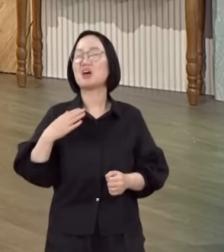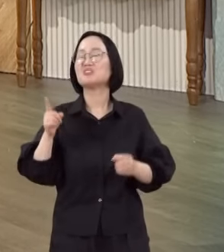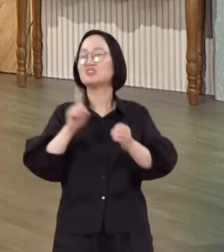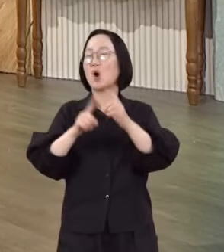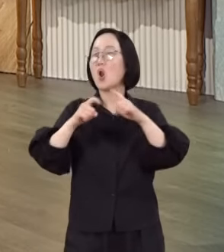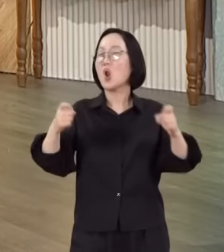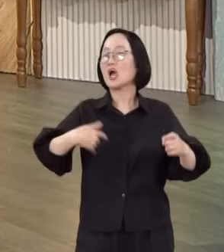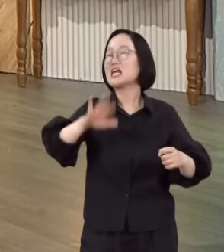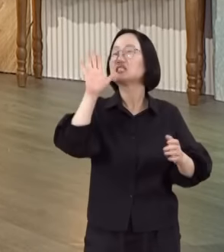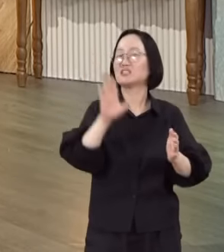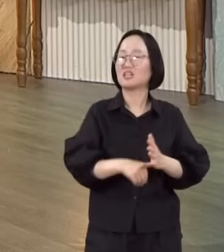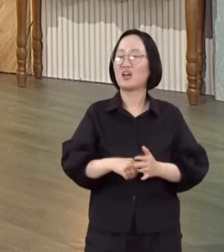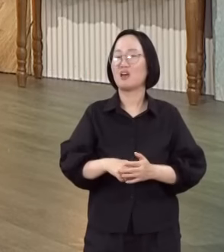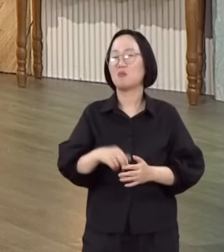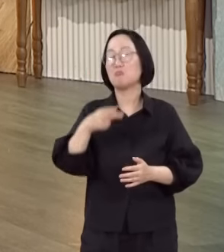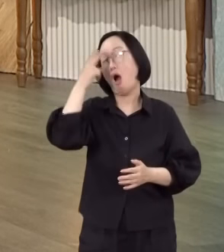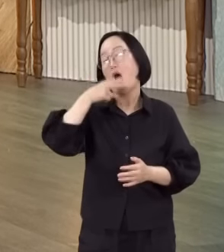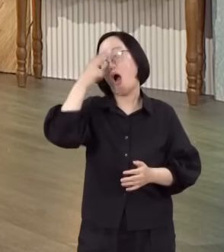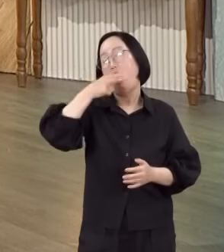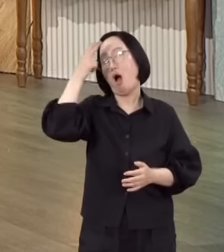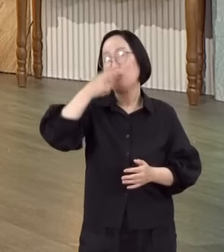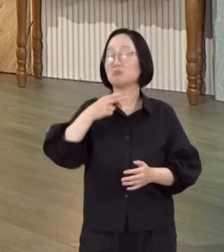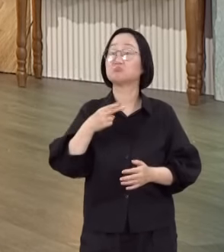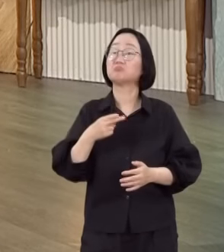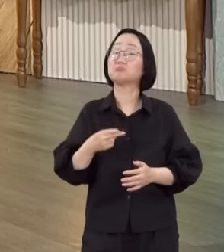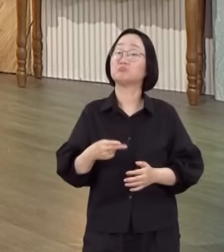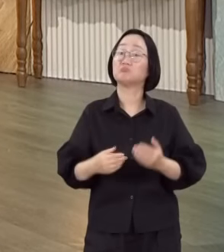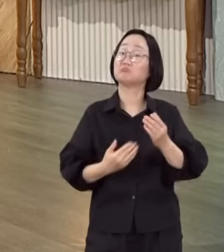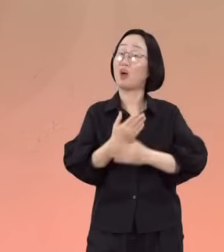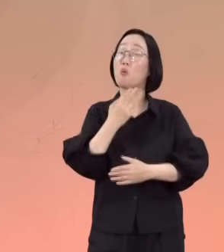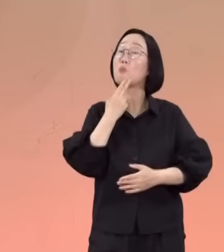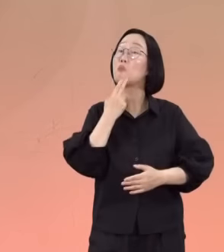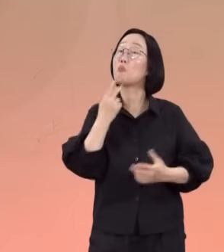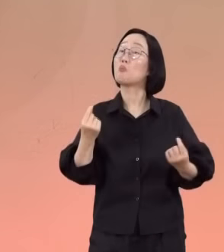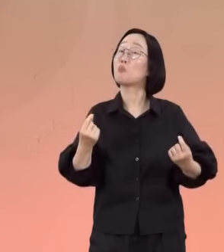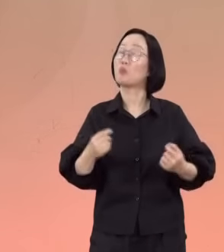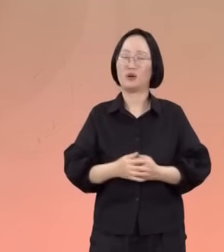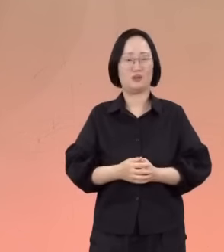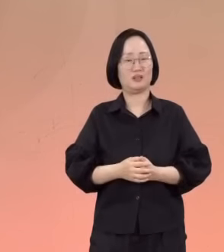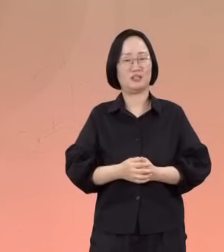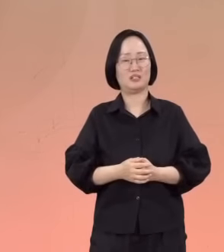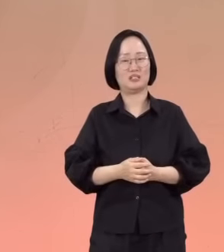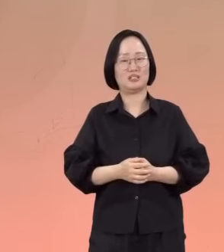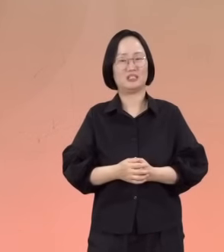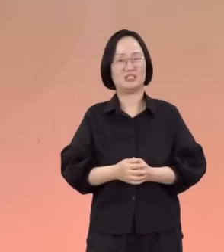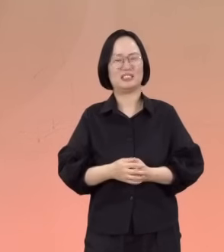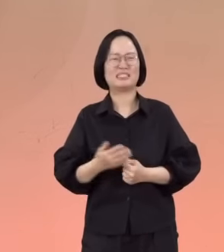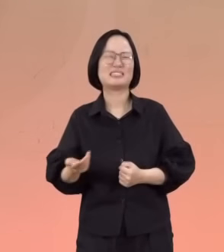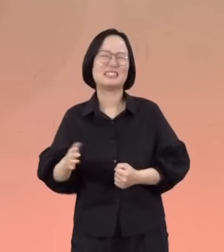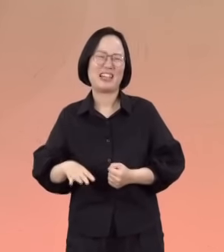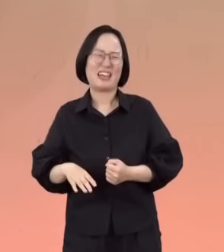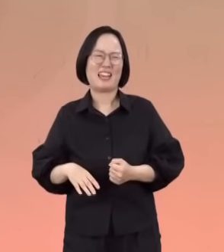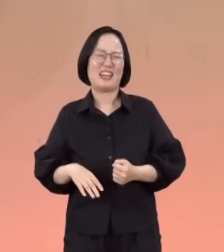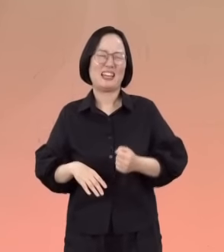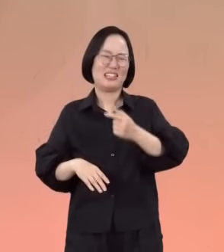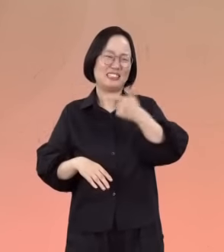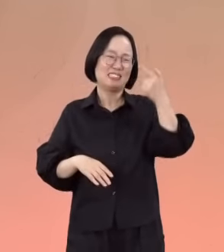않던데 여러분 옛날 큰 숨들이 그러셨는데 신장님이 경고 주는